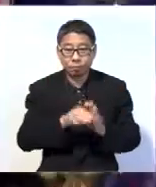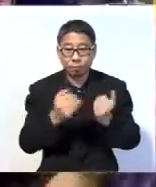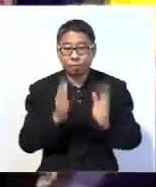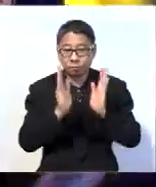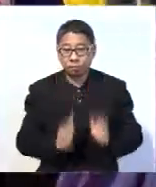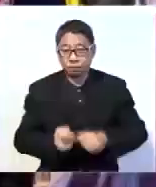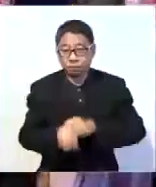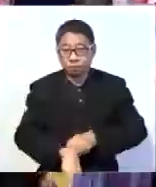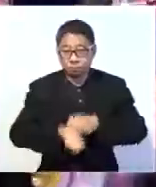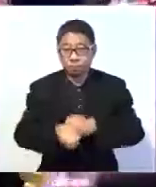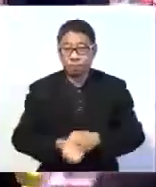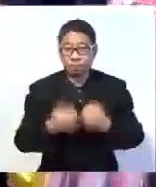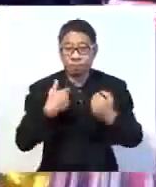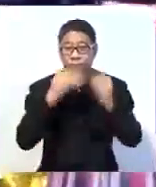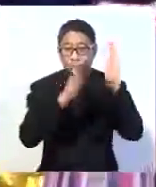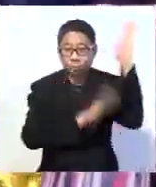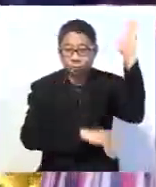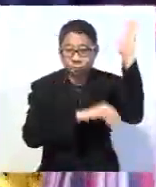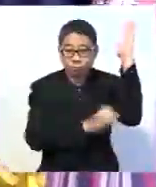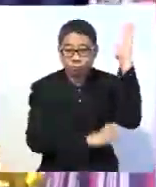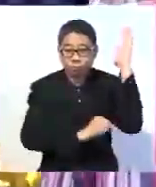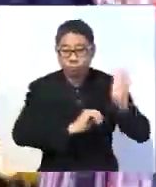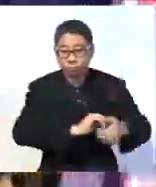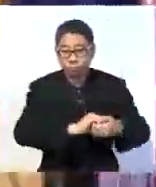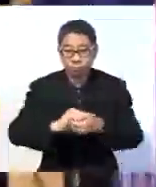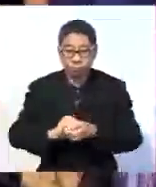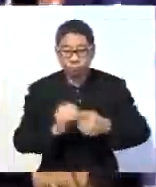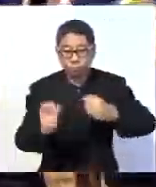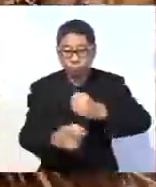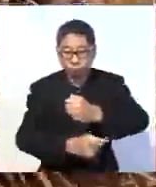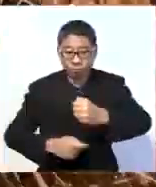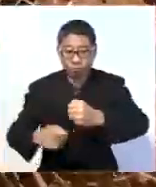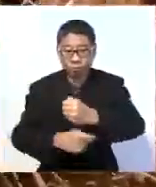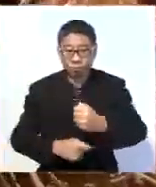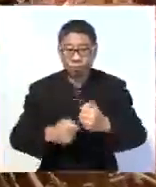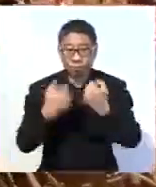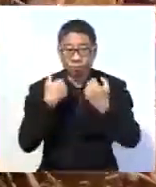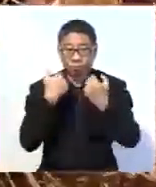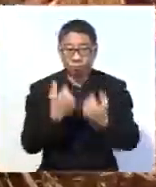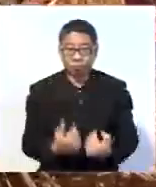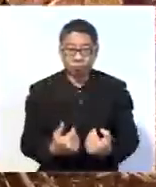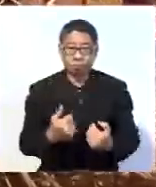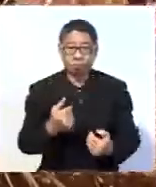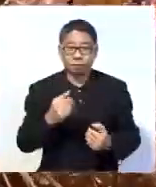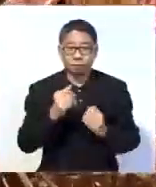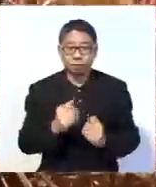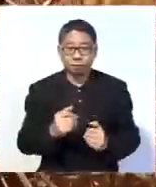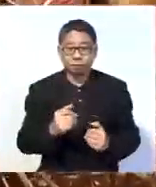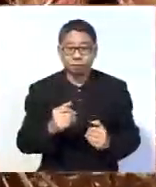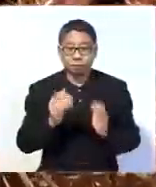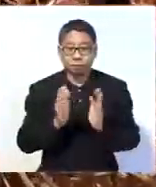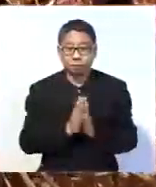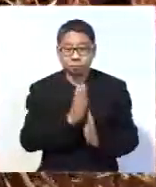ยนะคะเกษตรกรอำเภอนาทวีกำลังร่วมกันเกี่ยวข้าวพื้นที่นาแห่งนี้ที่ศูนย์เรียนรู้พระอาจารย์พัฒน์อริโ